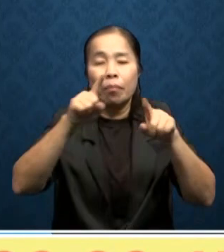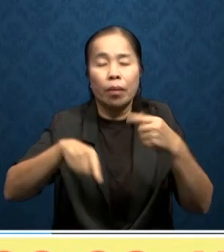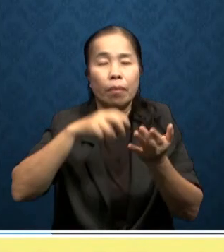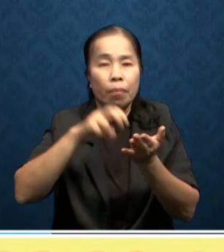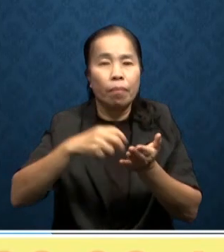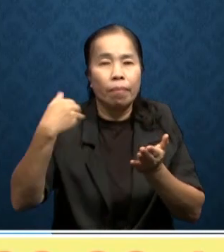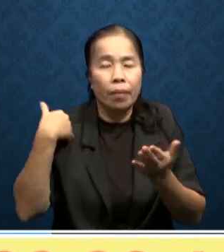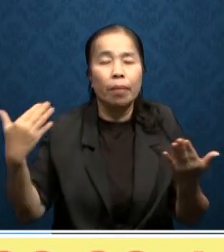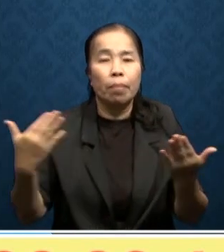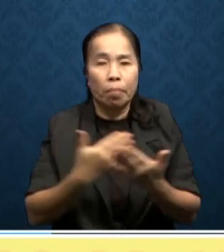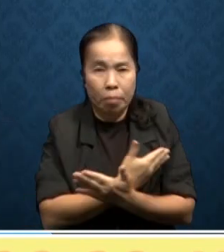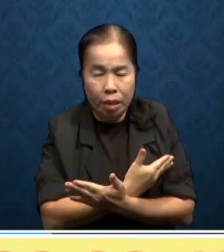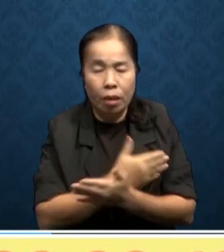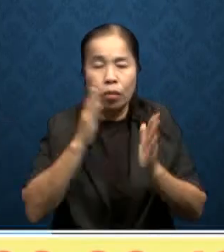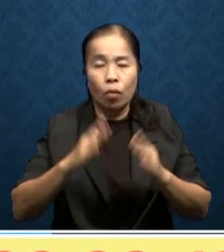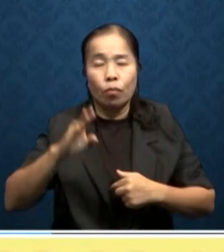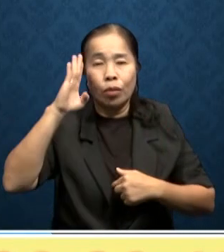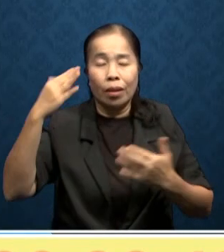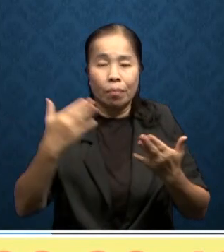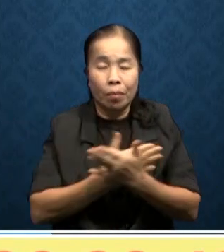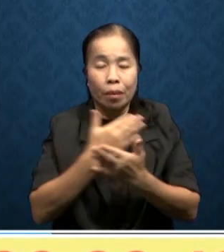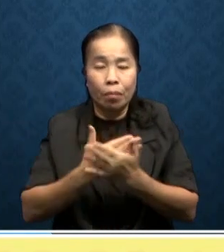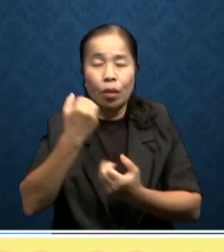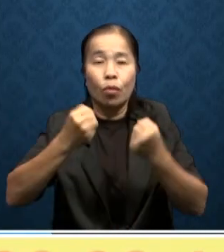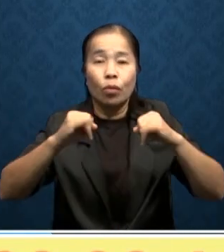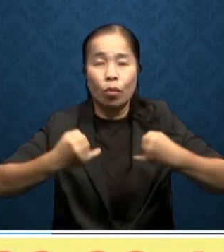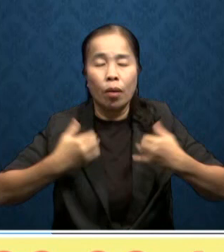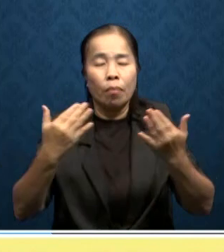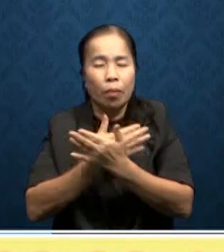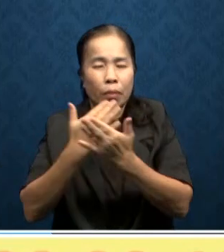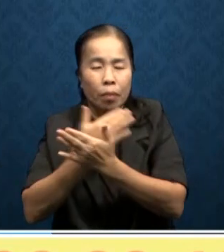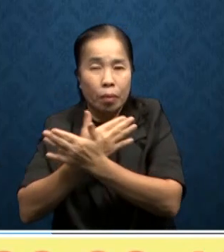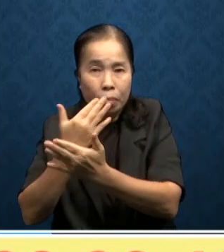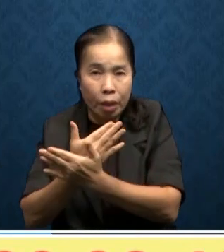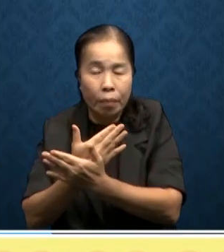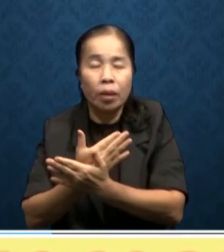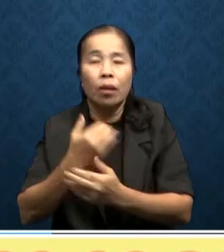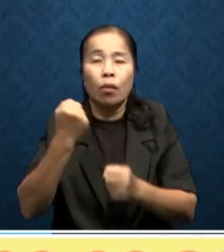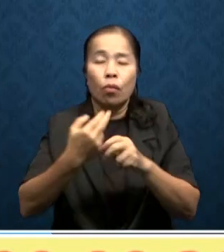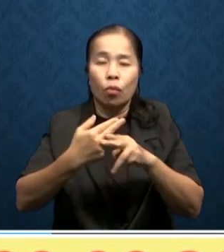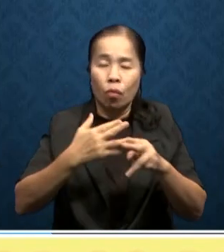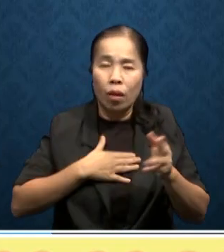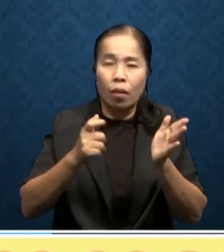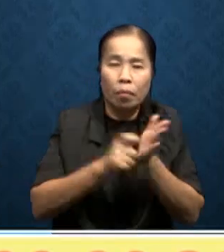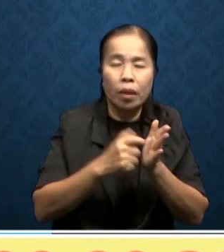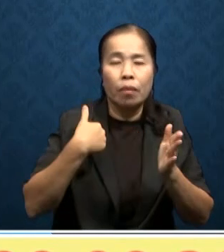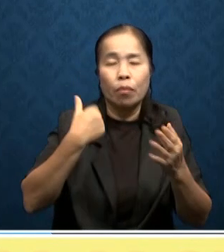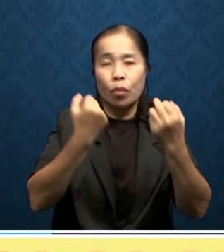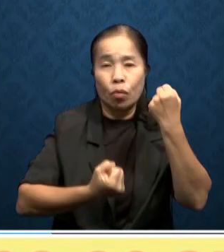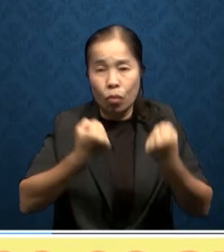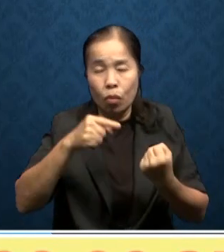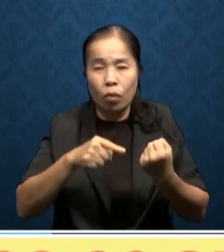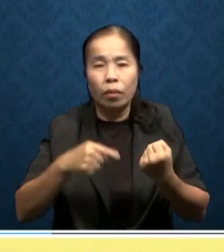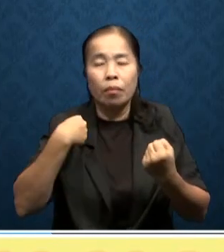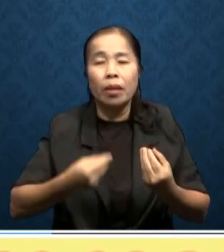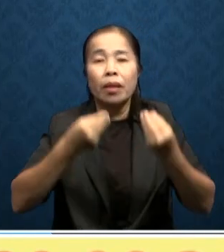ลเจ้ของถึงทาม สองครั้งใเหื adv6 ปีมีการเปลี่ยนเจ้าของมีการโยกลฒ ในการคร